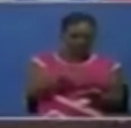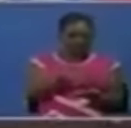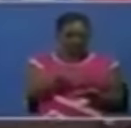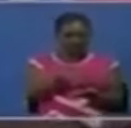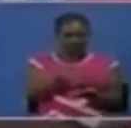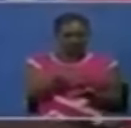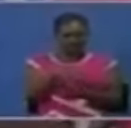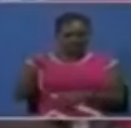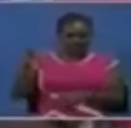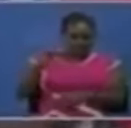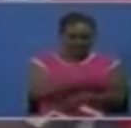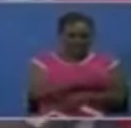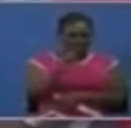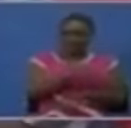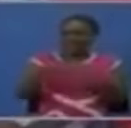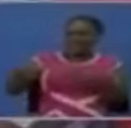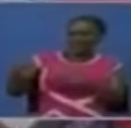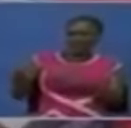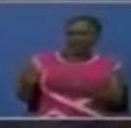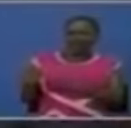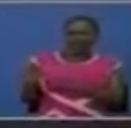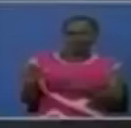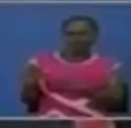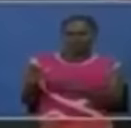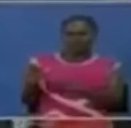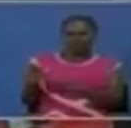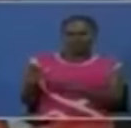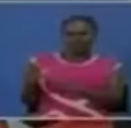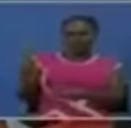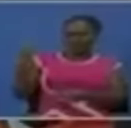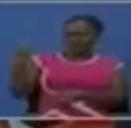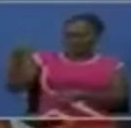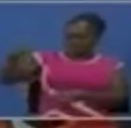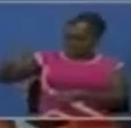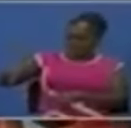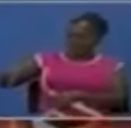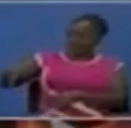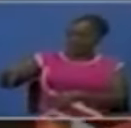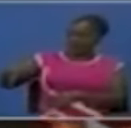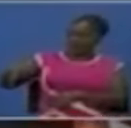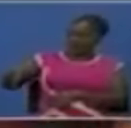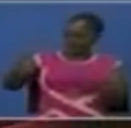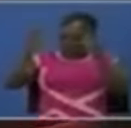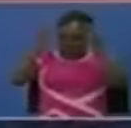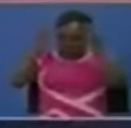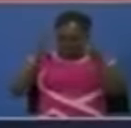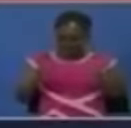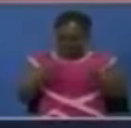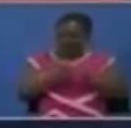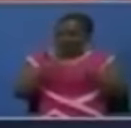Wakaa kabisa, wakwene kabisa na hiyo jamaa yao. Lakini mbunge Richard Onyonka aliamua kuikwepa ghadhabu ya